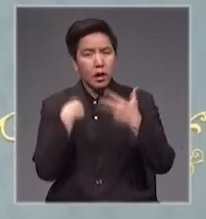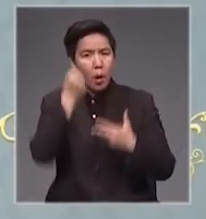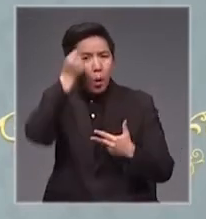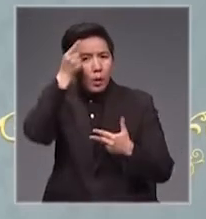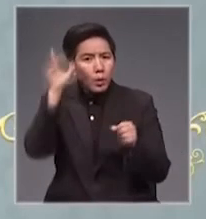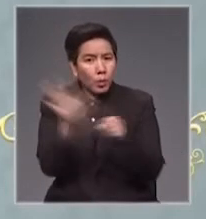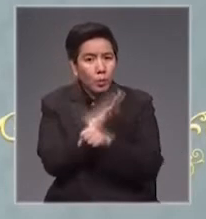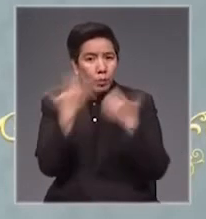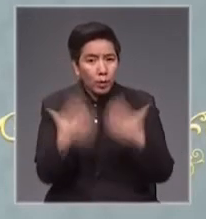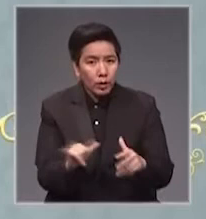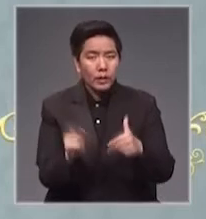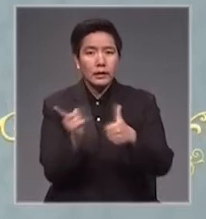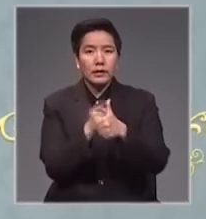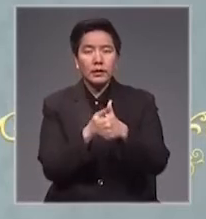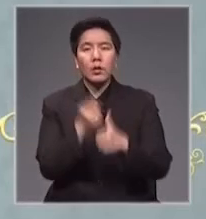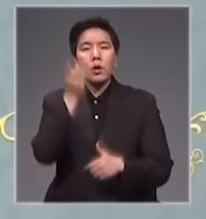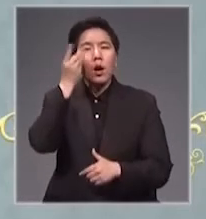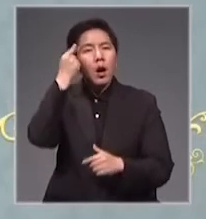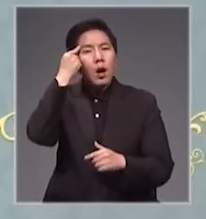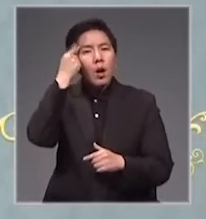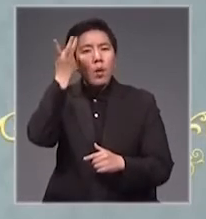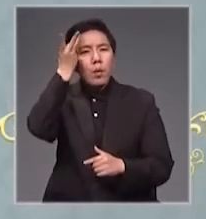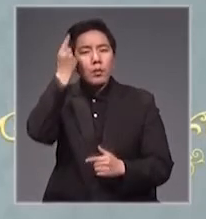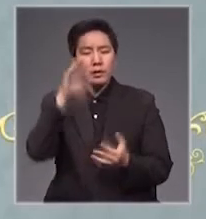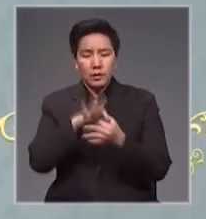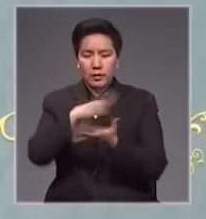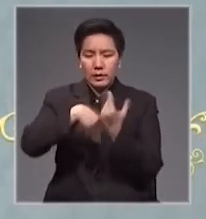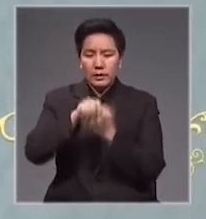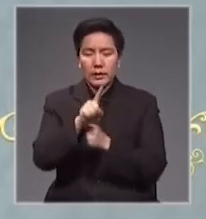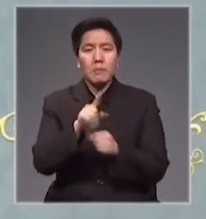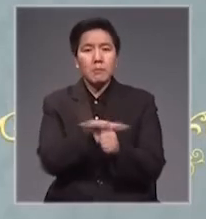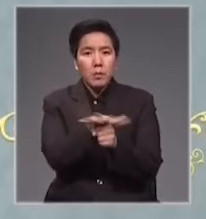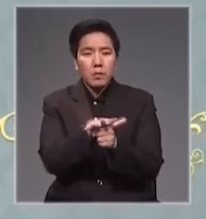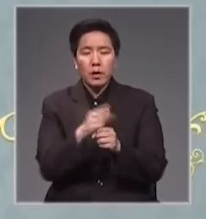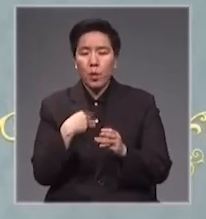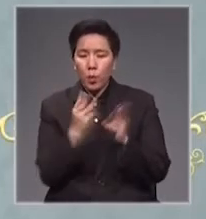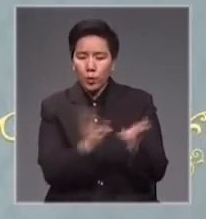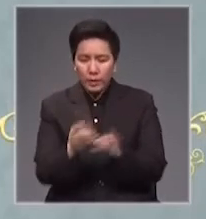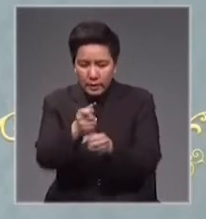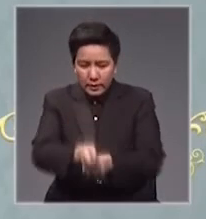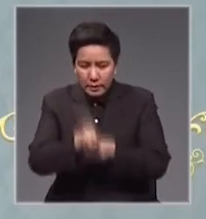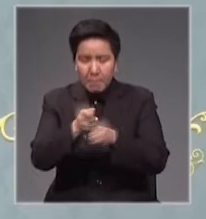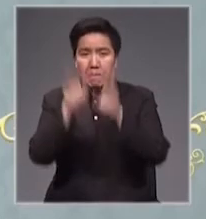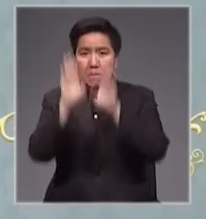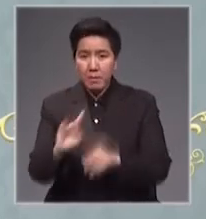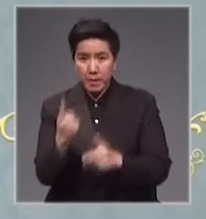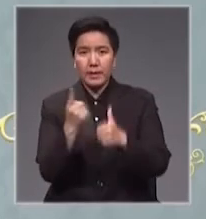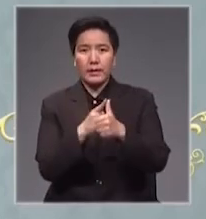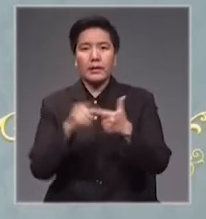ใด1สาพระราชาเช่นหลักปรัชญาเศรษฐกิจพอเพียงเกษตรทฤษฎีใหม่เป็นต้นนะครับ2